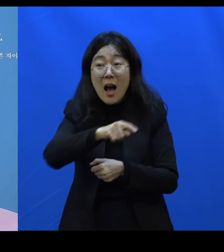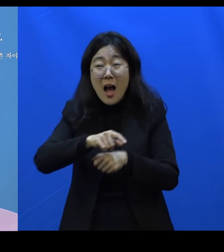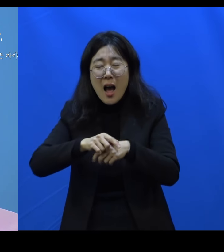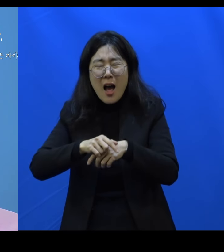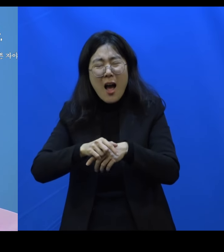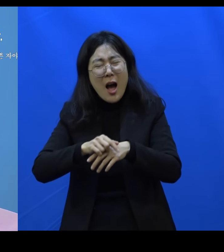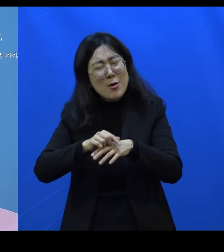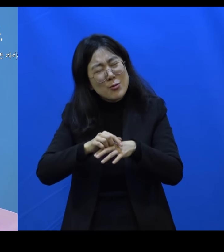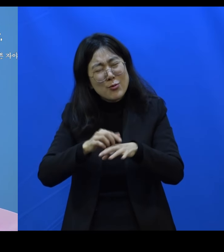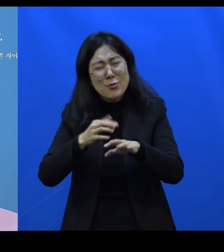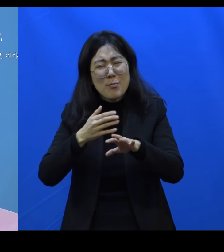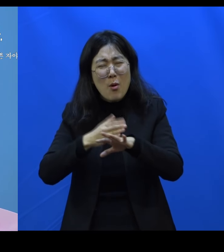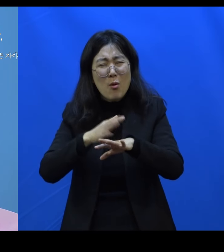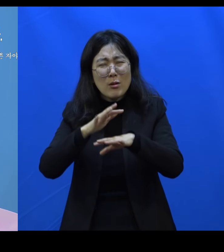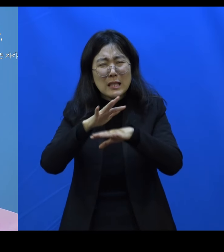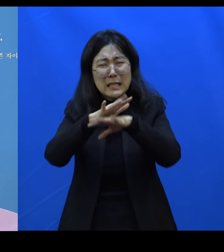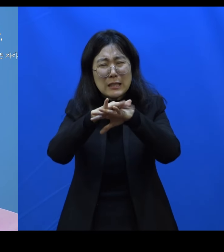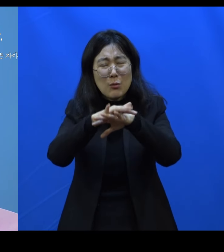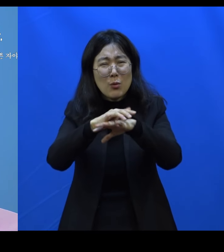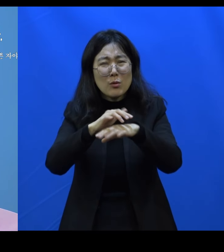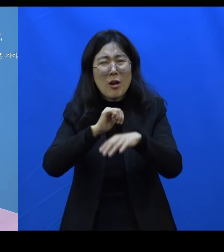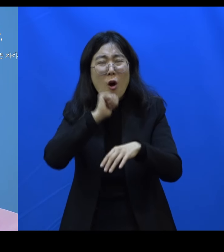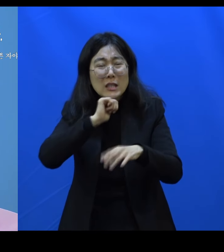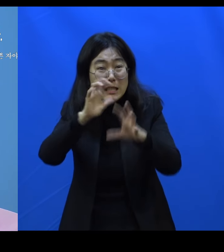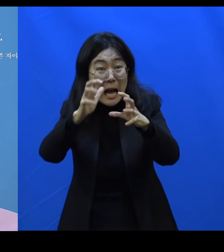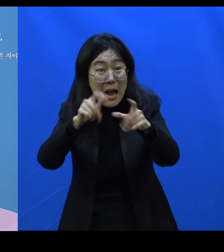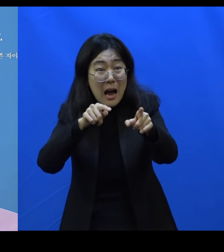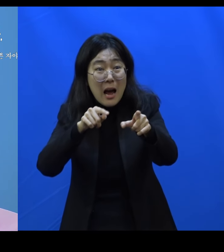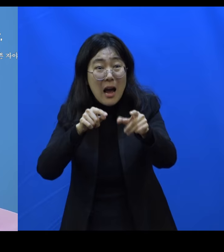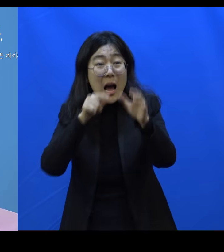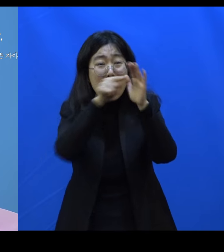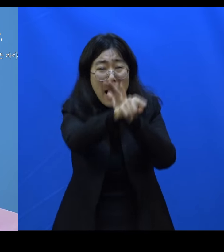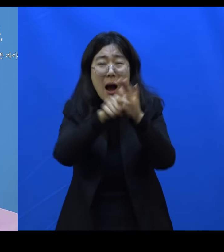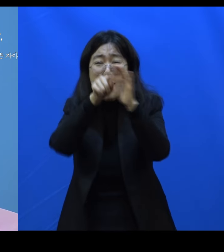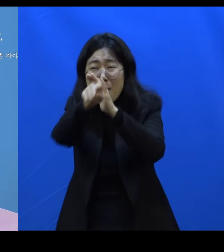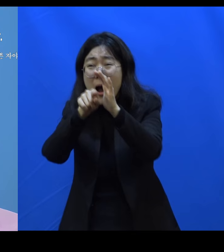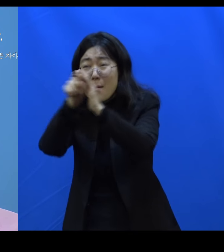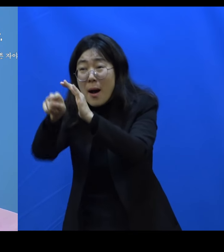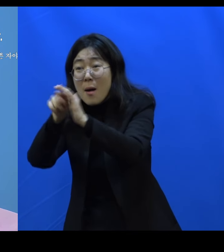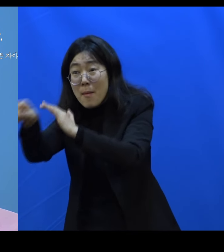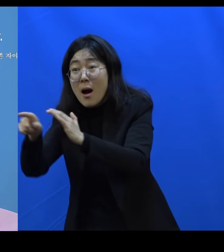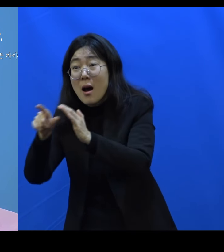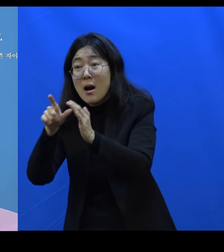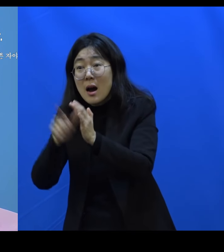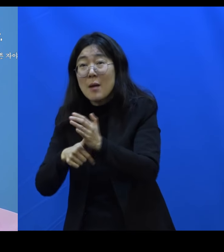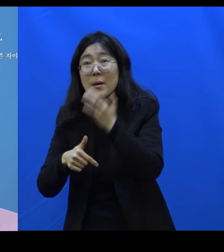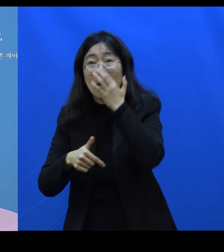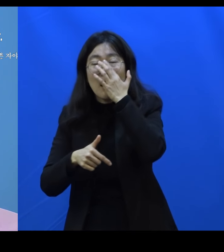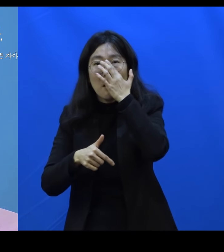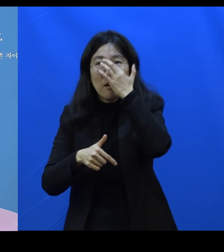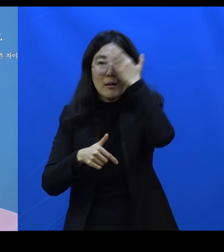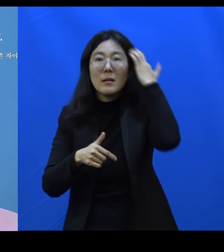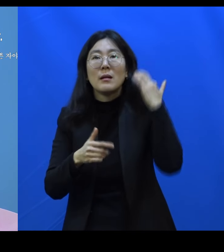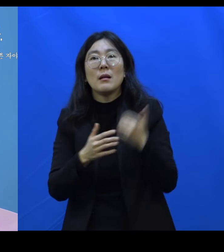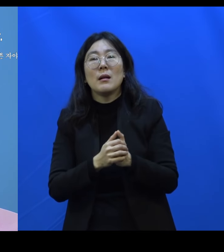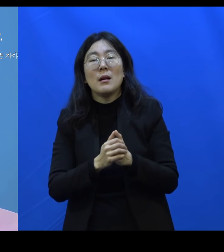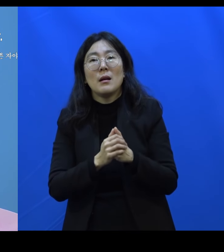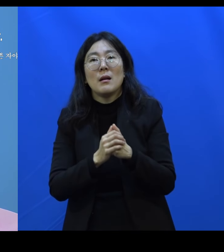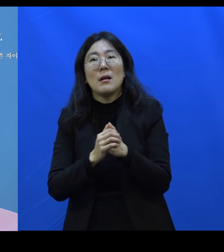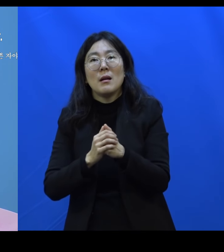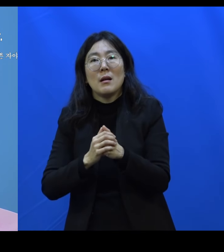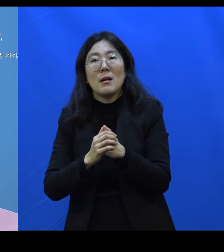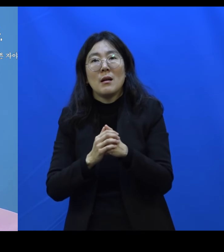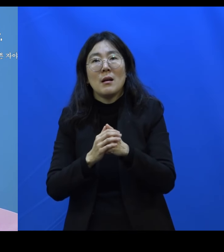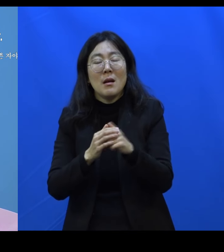한번 가가지고 땀을 흘리면서 그냥 섬기고 오는 거예요. 근데 말끔하게 다른 게 다